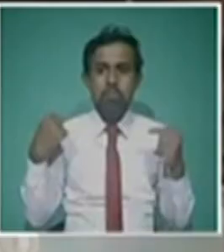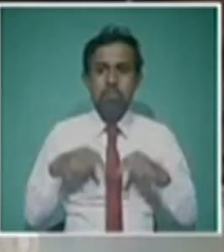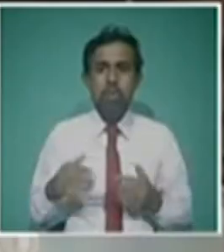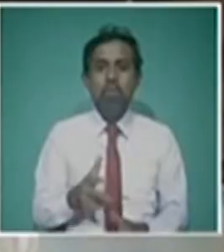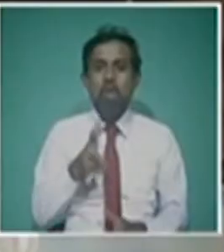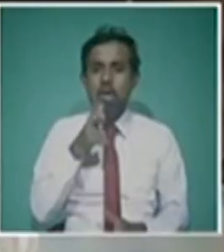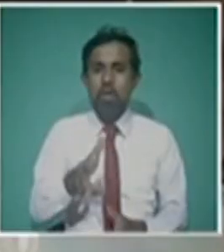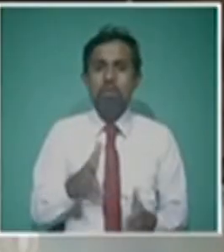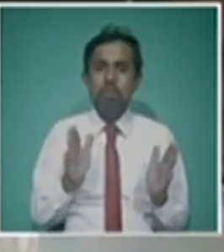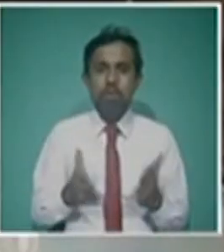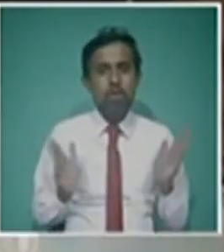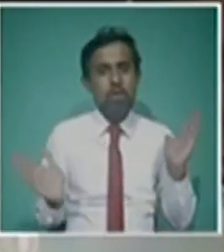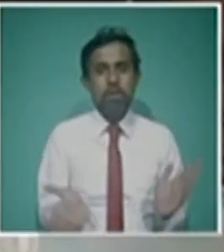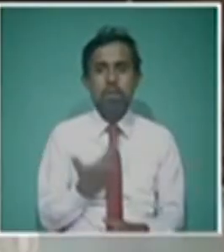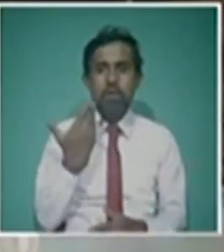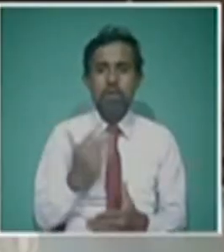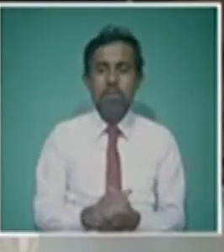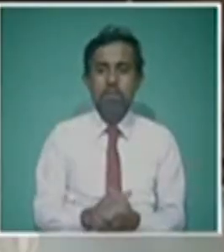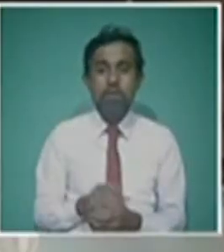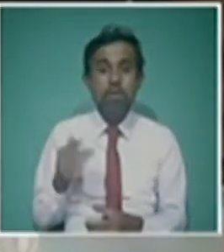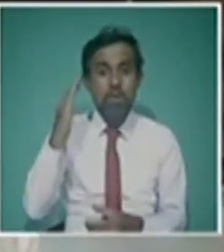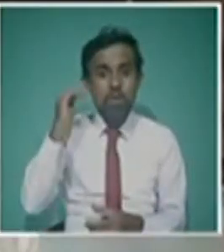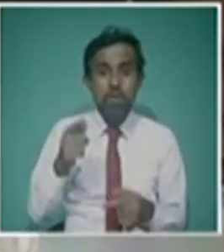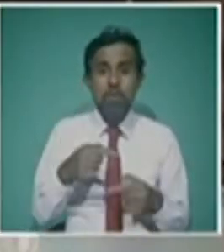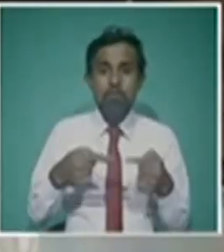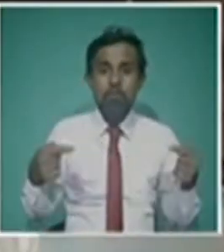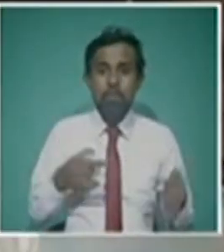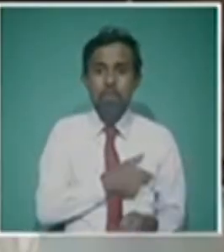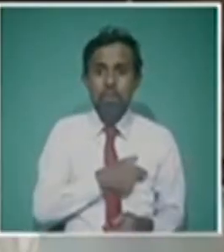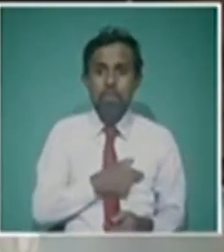ඔක්කොමට බැනලා ගියා. මම එතුමියට කියන්න ඕනේ එතුමිය හරිනම් විපක්ෂ